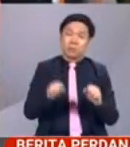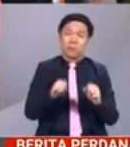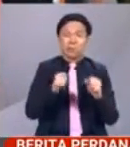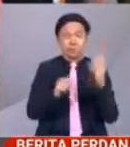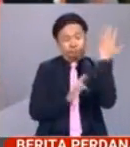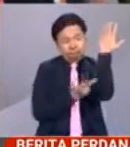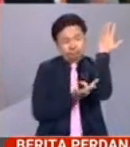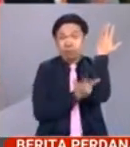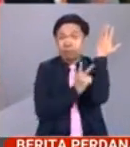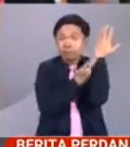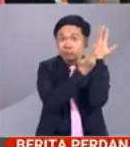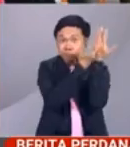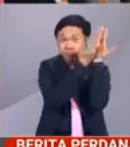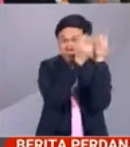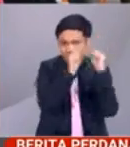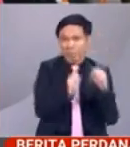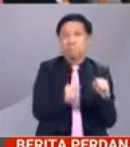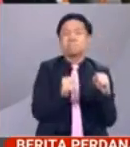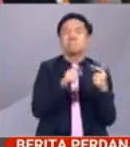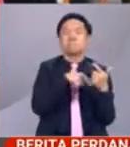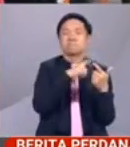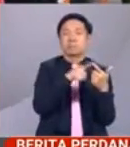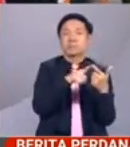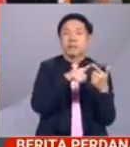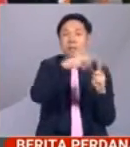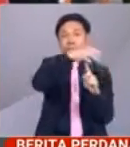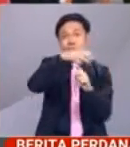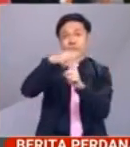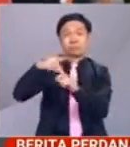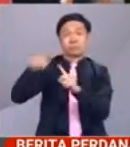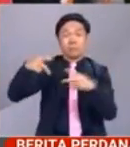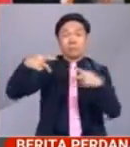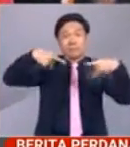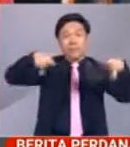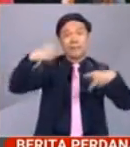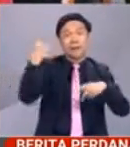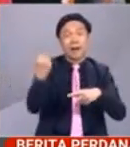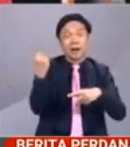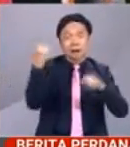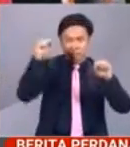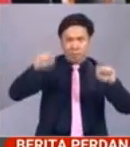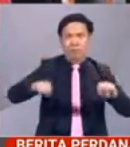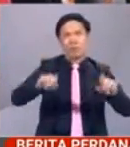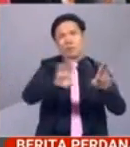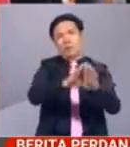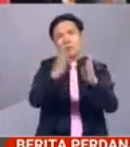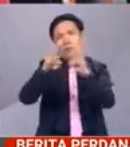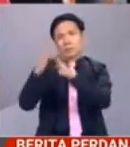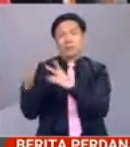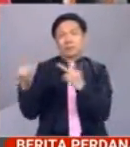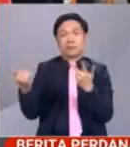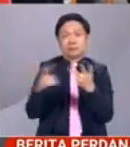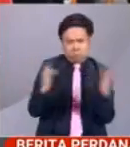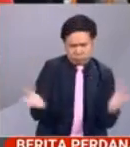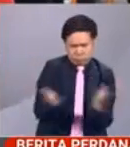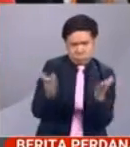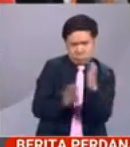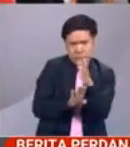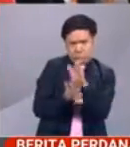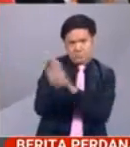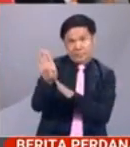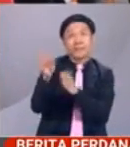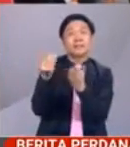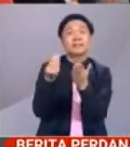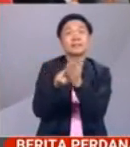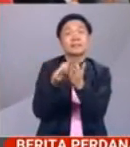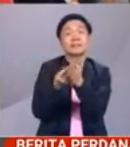negeri, kelonggaran turut diberikan kepada para peniaga pasar untuk kembali beroperasi seperti biasa di samping menjana ekonomi negara. Namun,